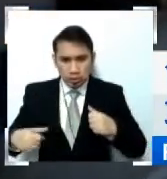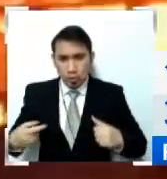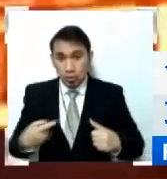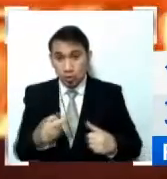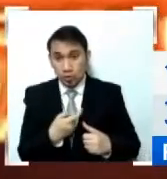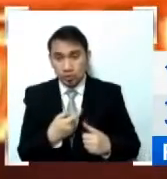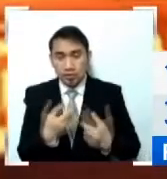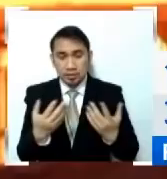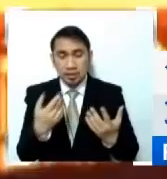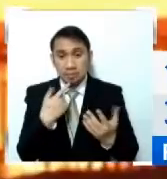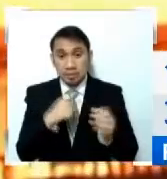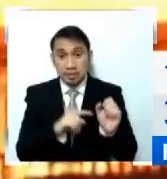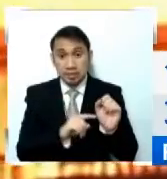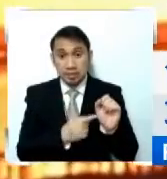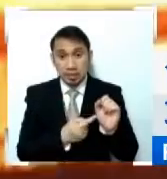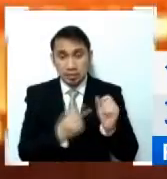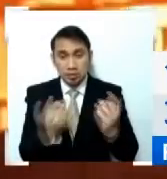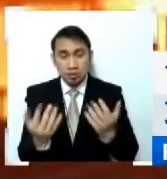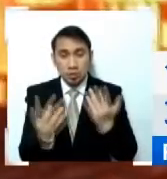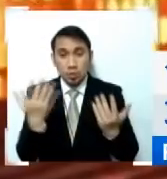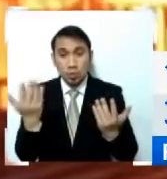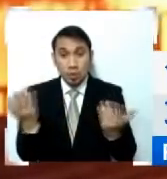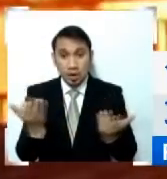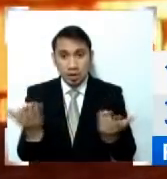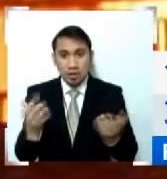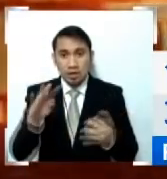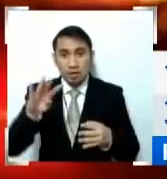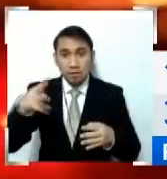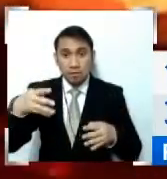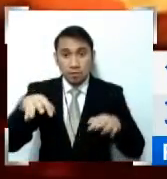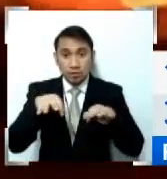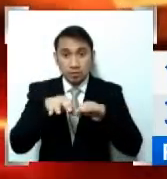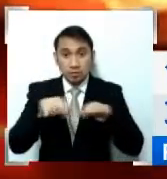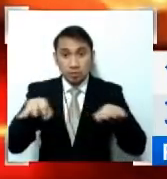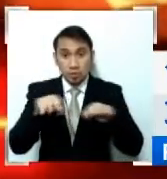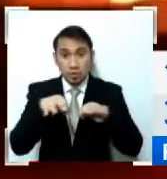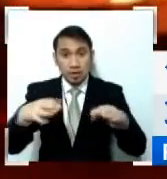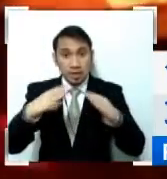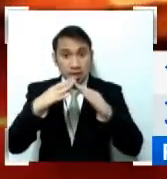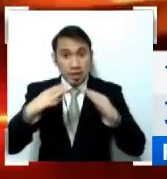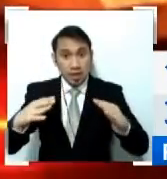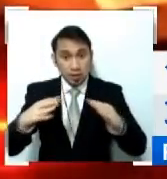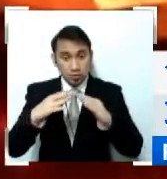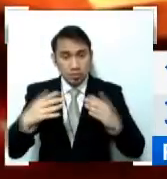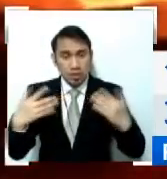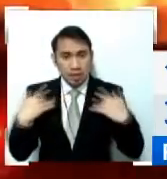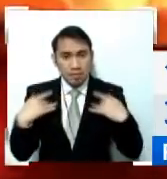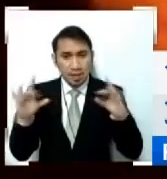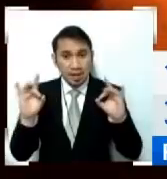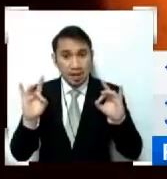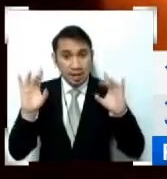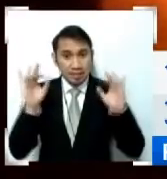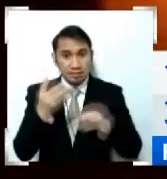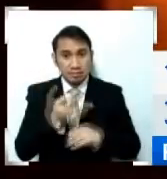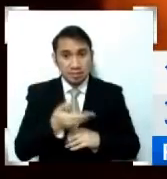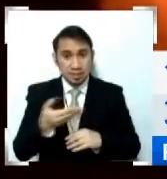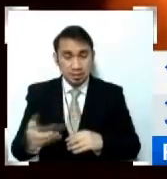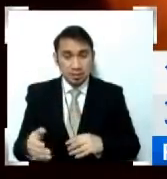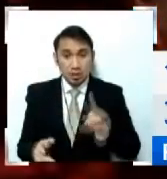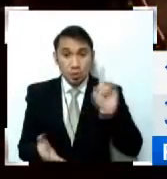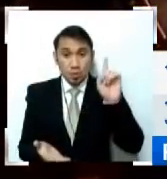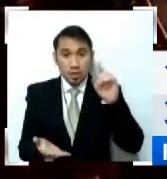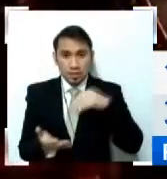ang sunog sa 4th palapag na bahay na gawa sa light materials. Aabot sa 1,000 pamilya ang naapektuhan ng